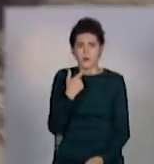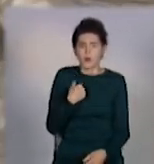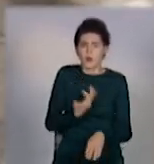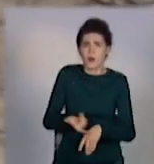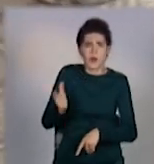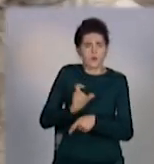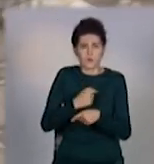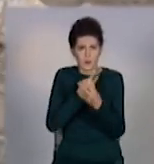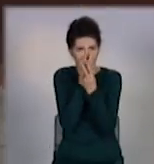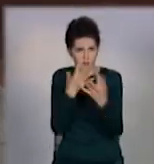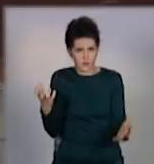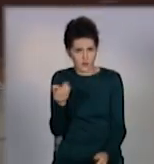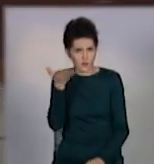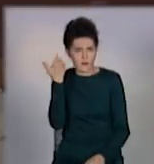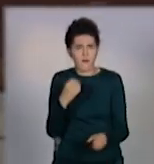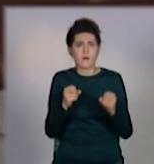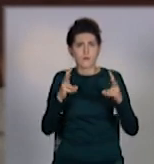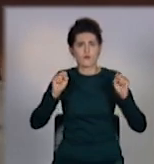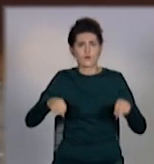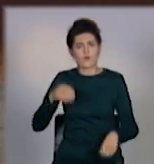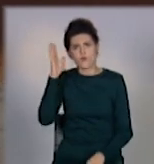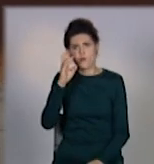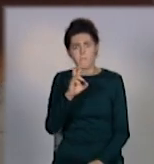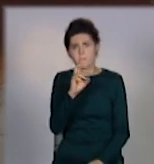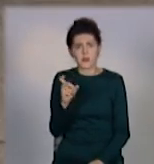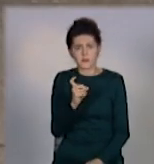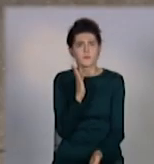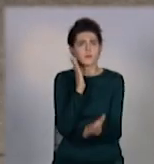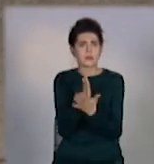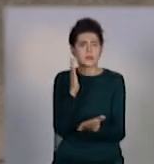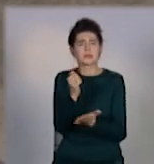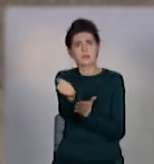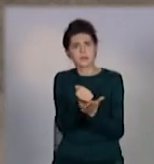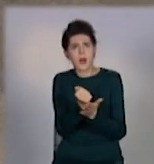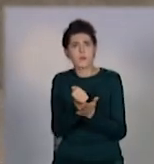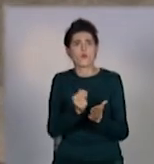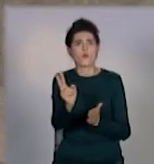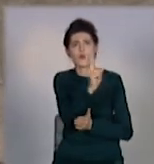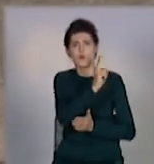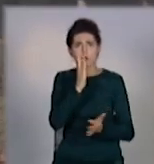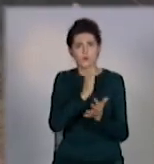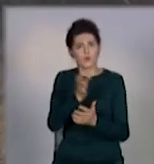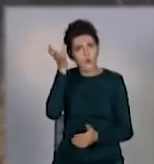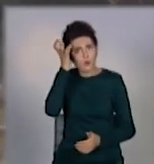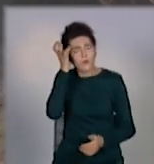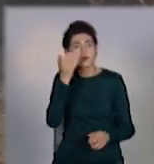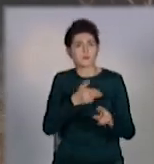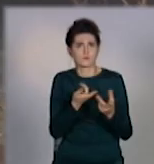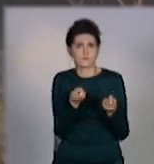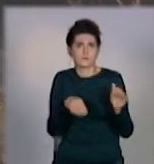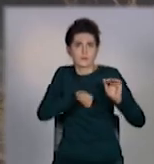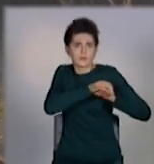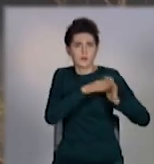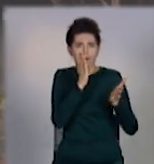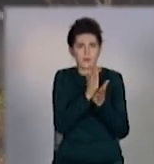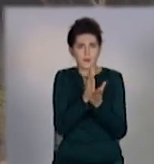Більшість містян можуть розраховувати тільки на власні запаси, зроблені завчасно. Трошки запаслись, трошки, ну, на все ж